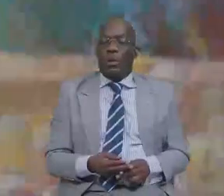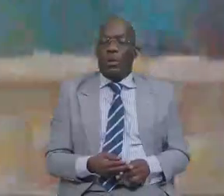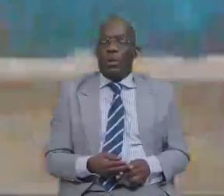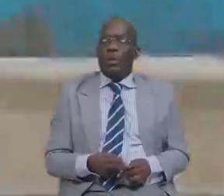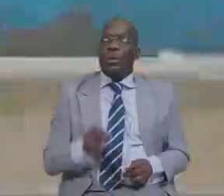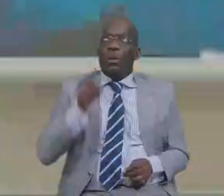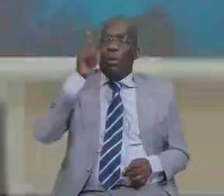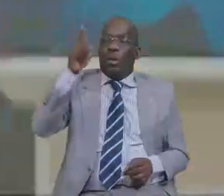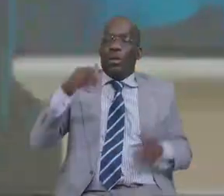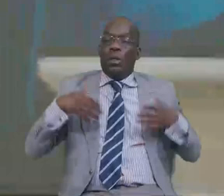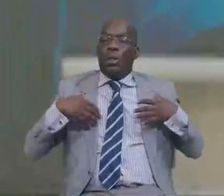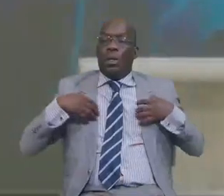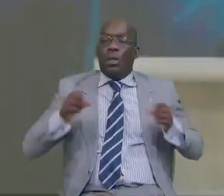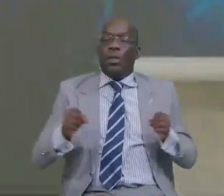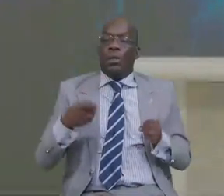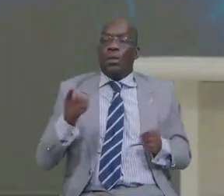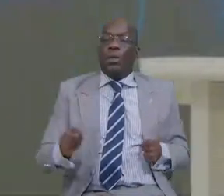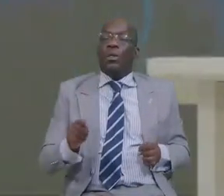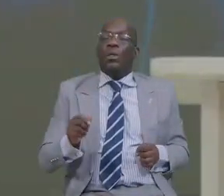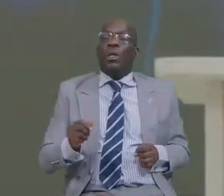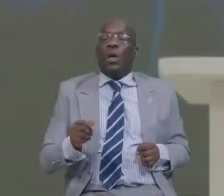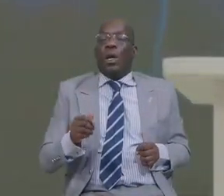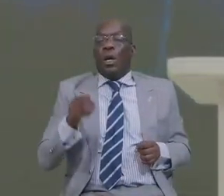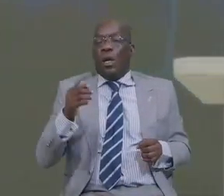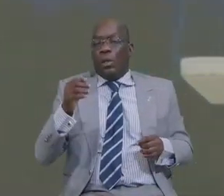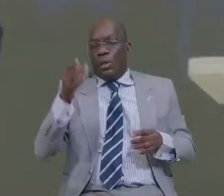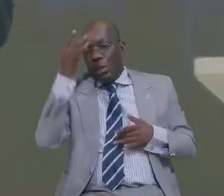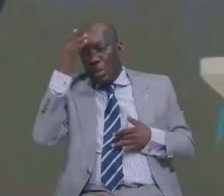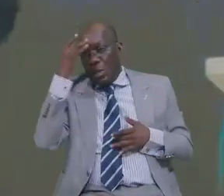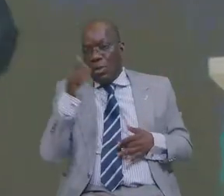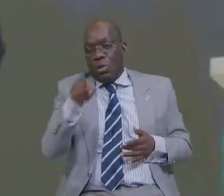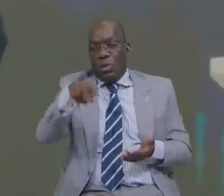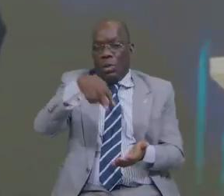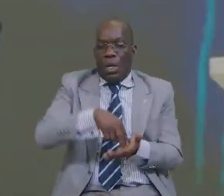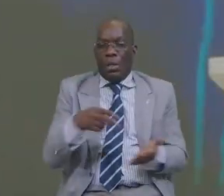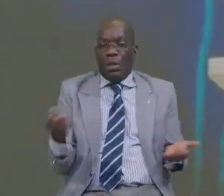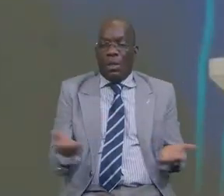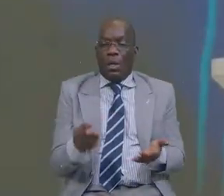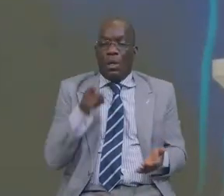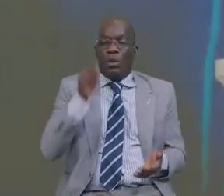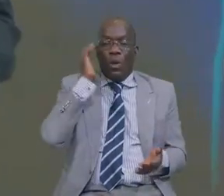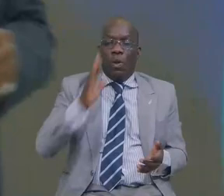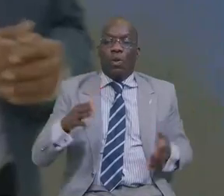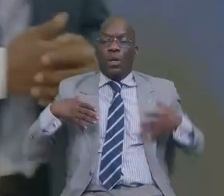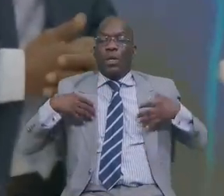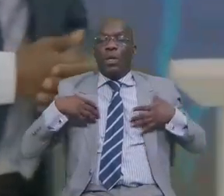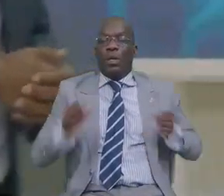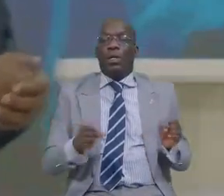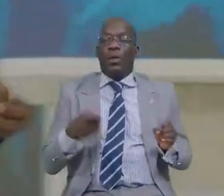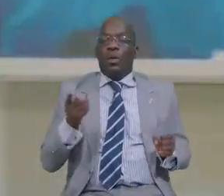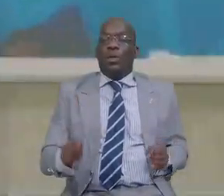Il a guéri les incurables. Maintenant, toi, tu es à sa place aujourd'hui. Et tu vas guérir